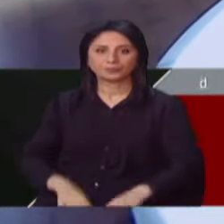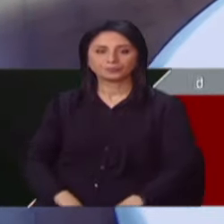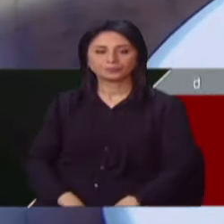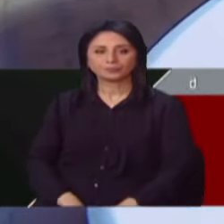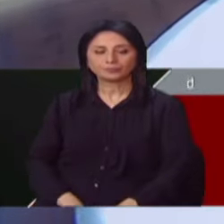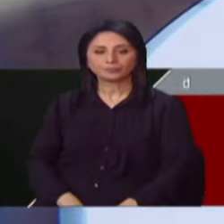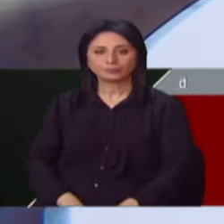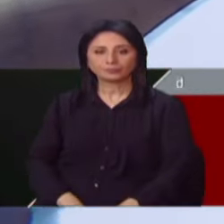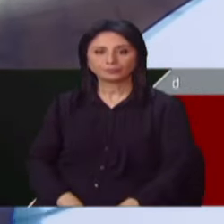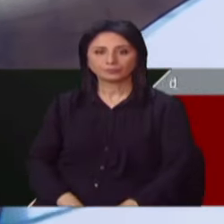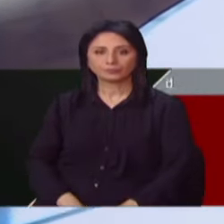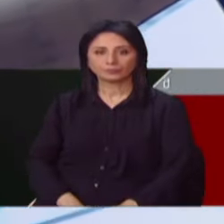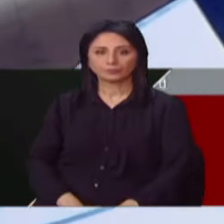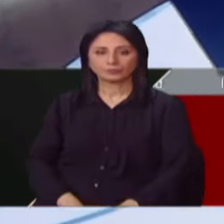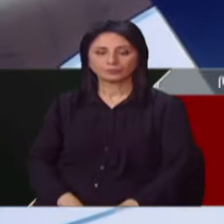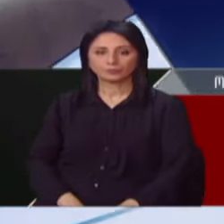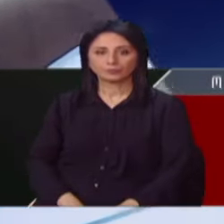გისმენთ.